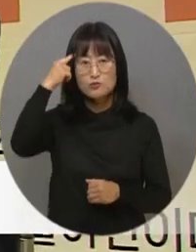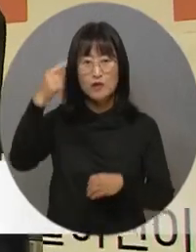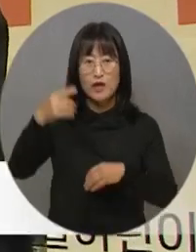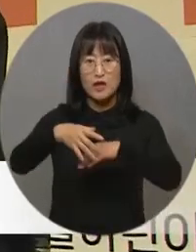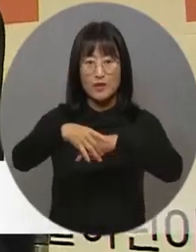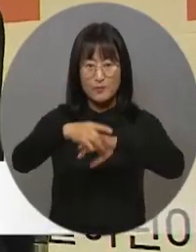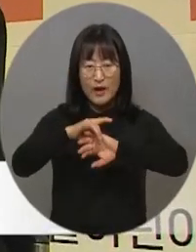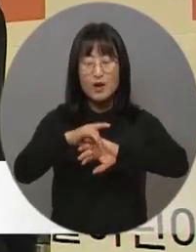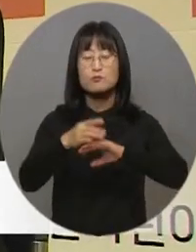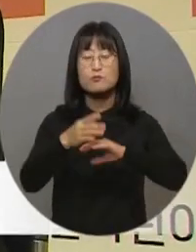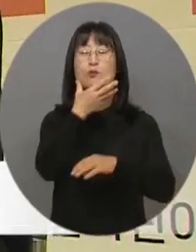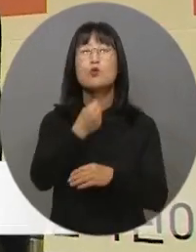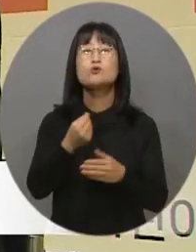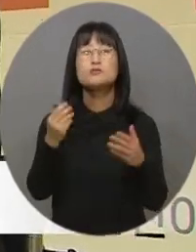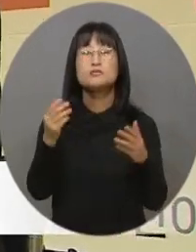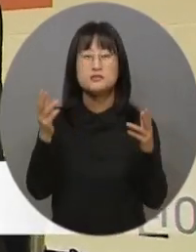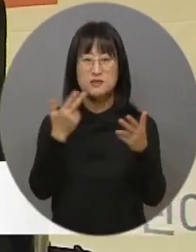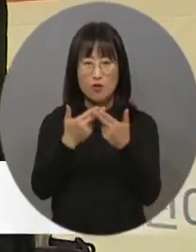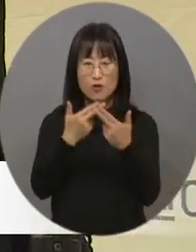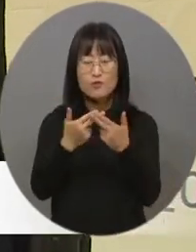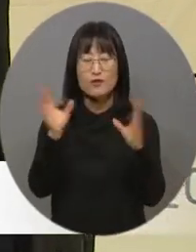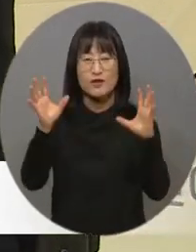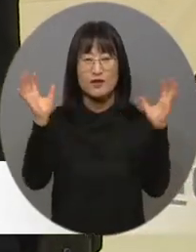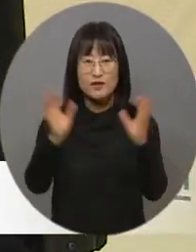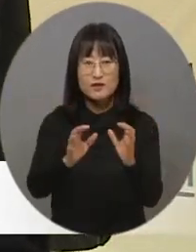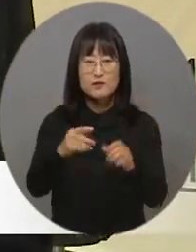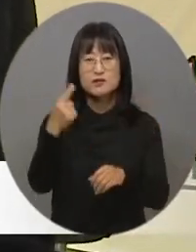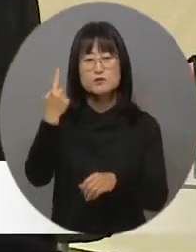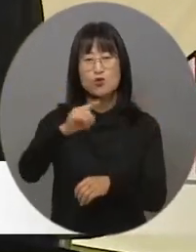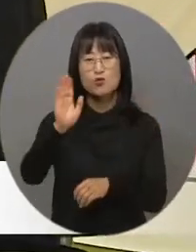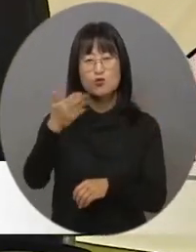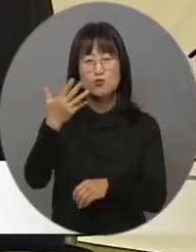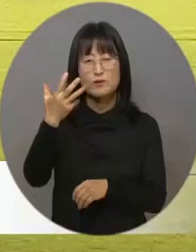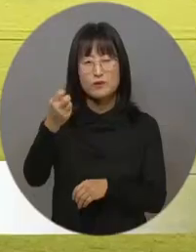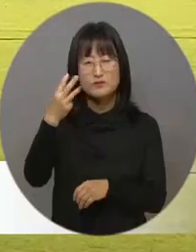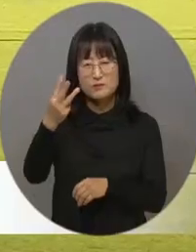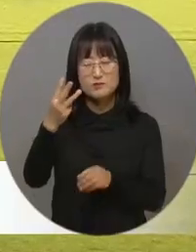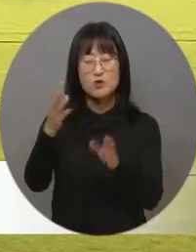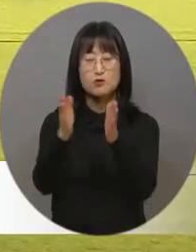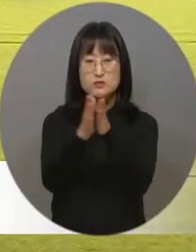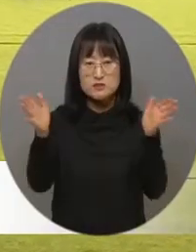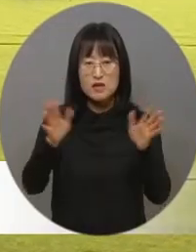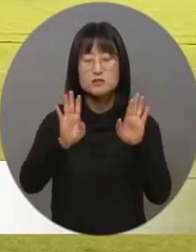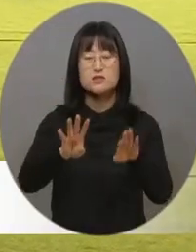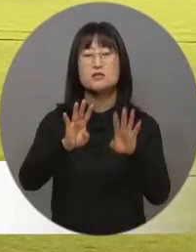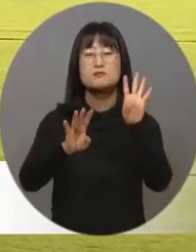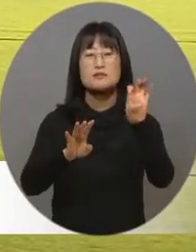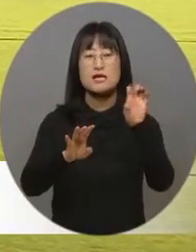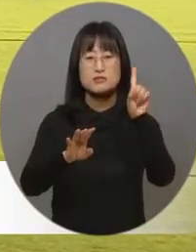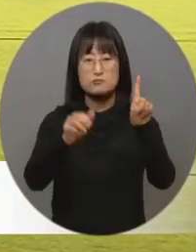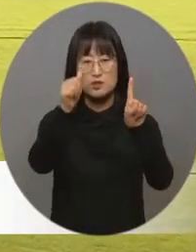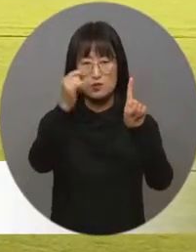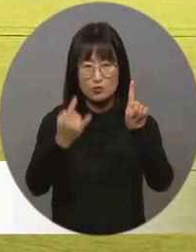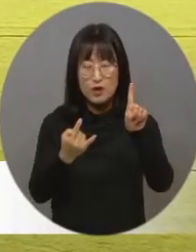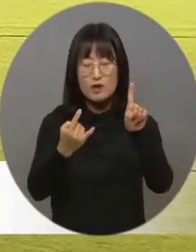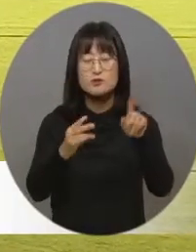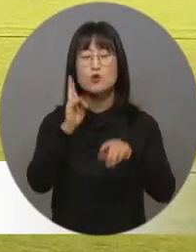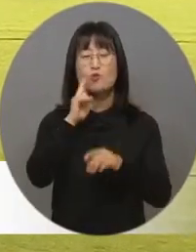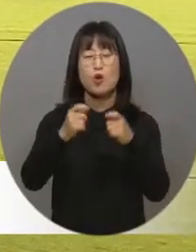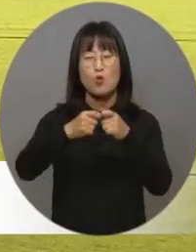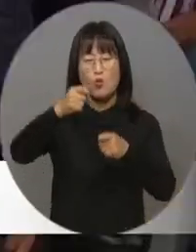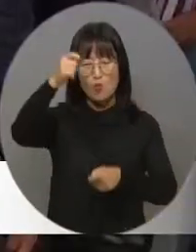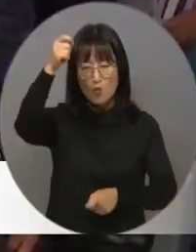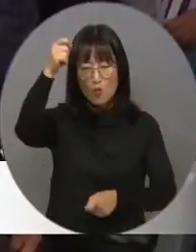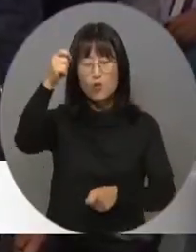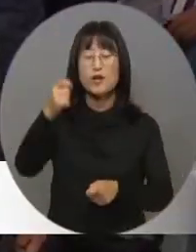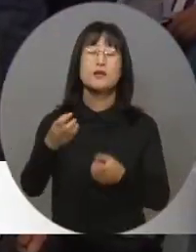한국뇌성마비복지회에서 개최하는 오뚜기 축제는 지난 1983년을 시작으로 올해 41회차를 맞이한 장애계 장수